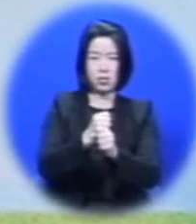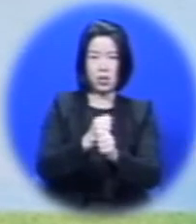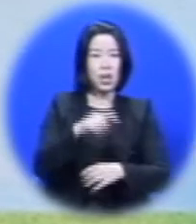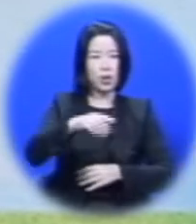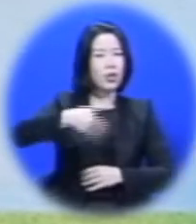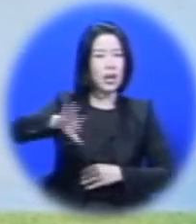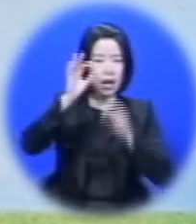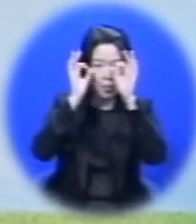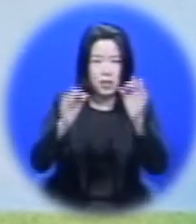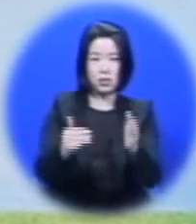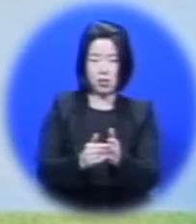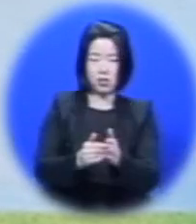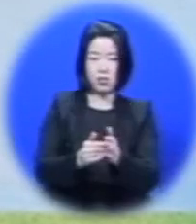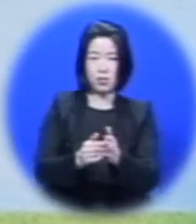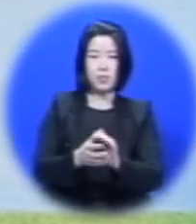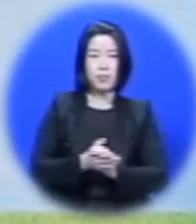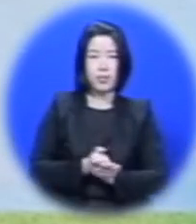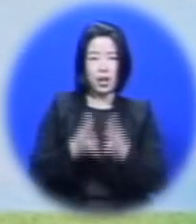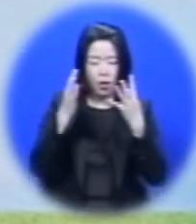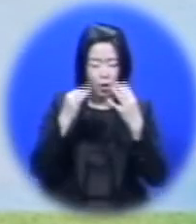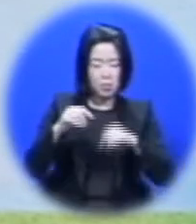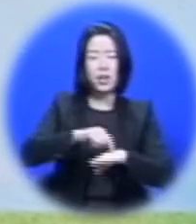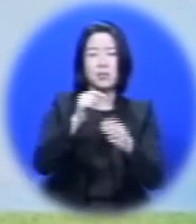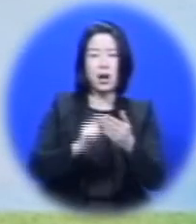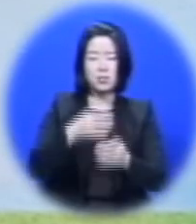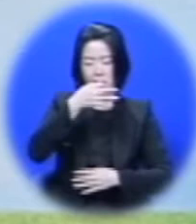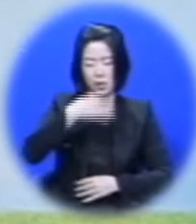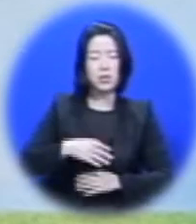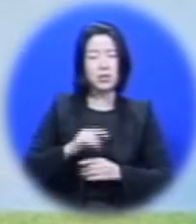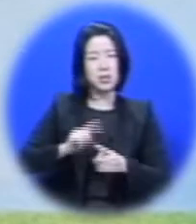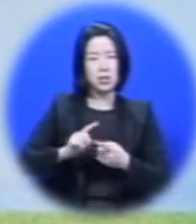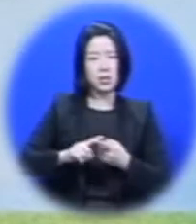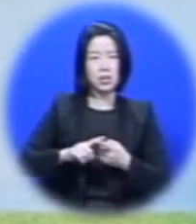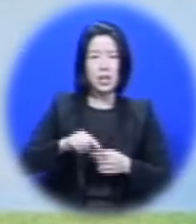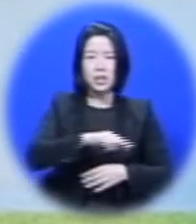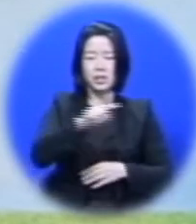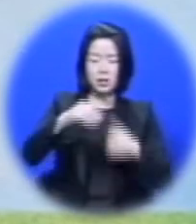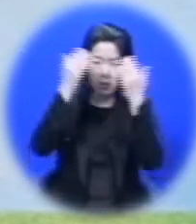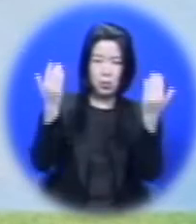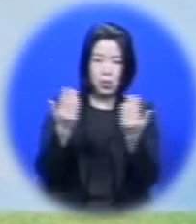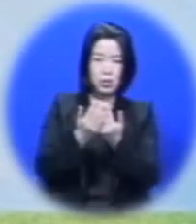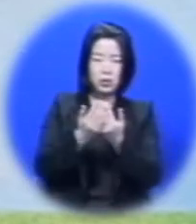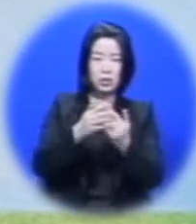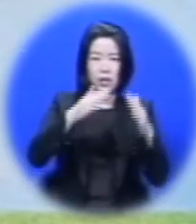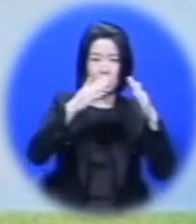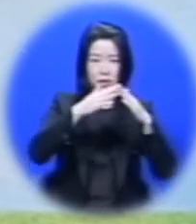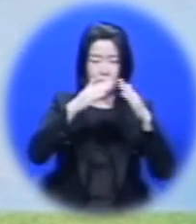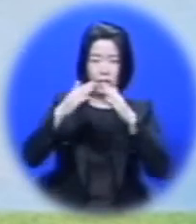거기를 가보았어요. 얼마나 마음이 힘든지 그 전관을 다 둘러보는